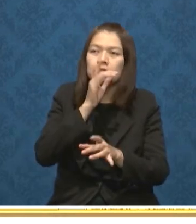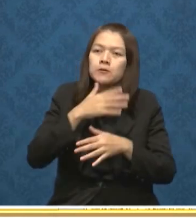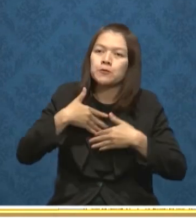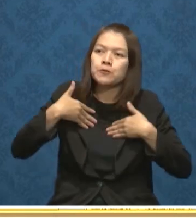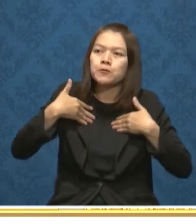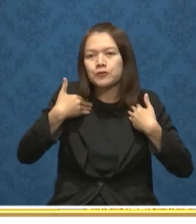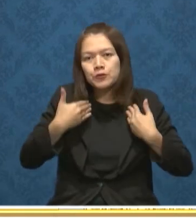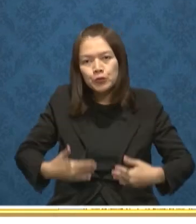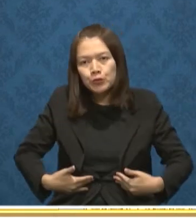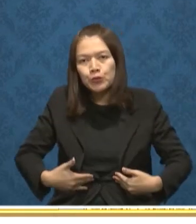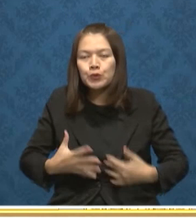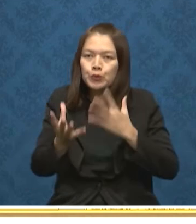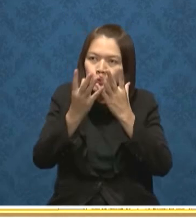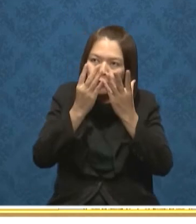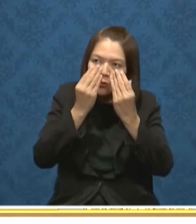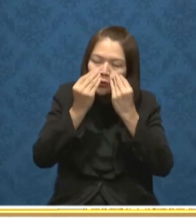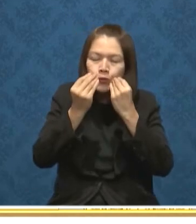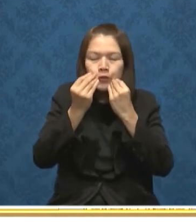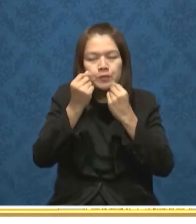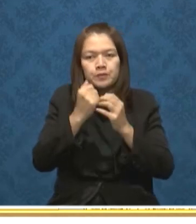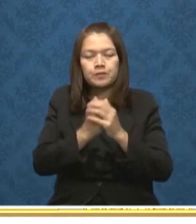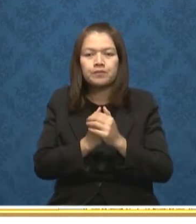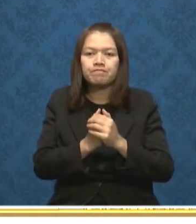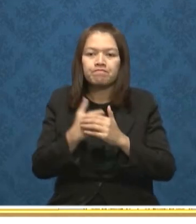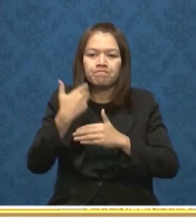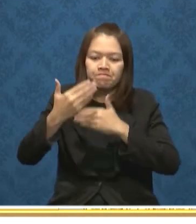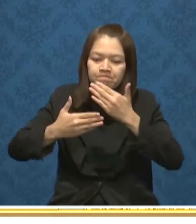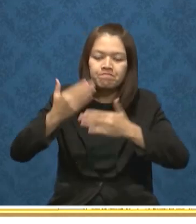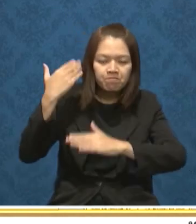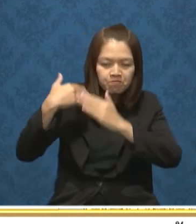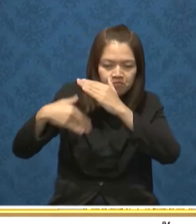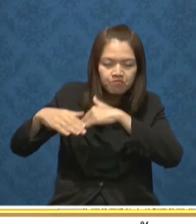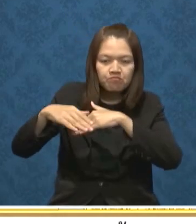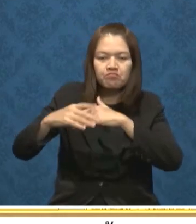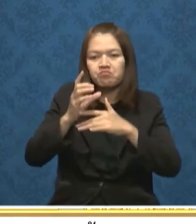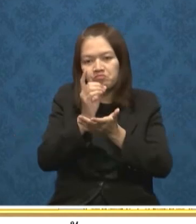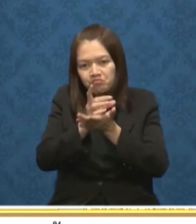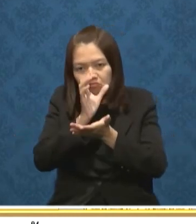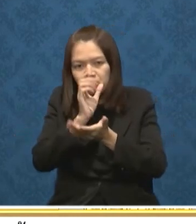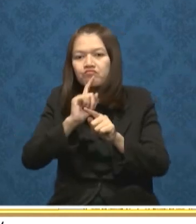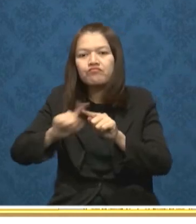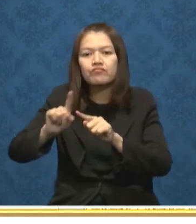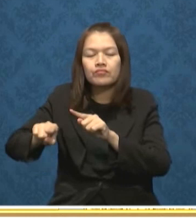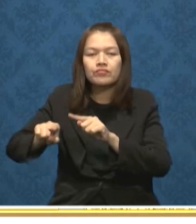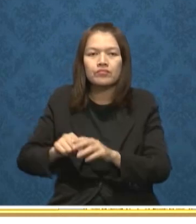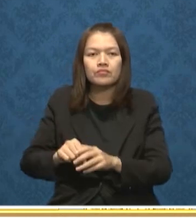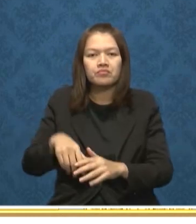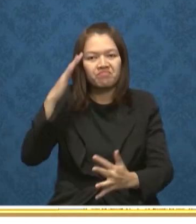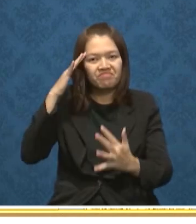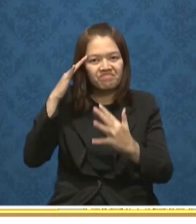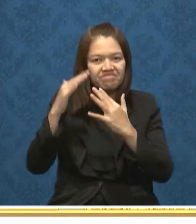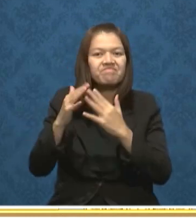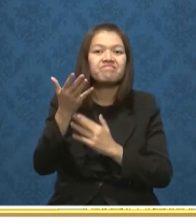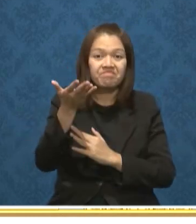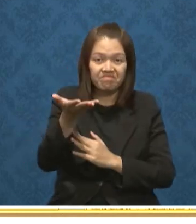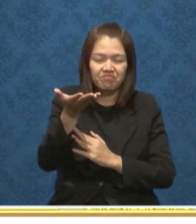การใช้ชีวิตการเรียนรู้ศาสตร์และศิลป์เรื่องราวหรือประวัติศาสตร์ผ่านทางเครื่องดื่มต่างๆจากวิสัยทัศน์ของท่านนะ